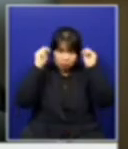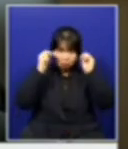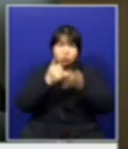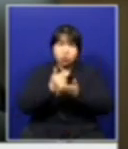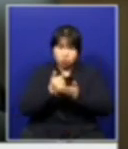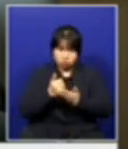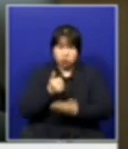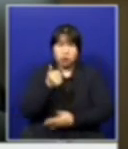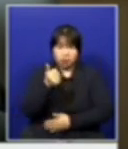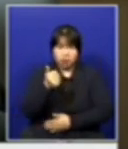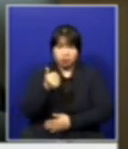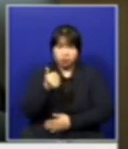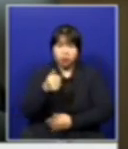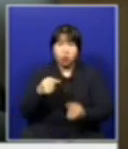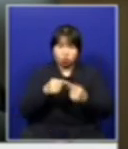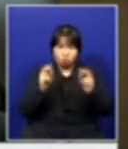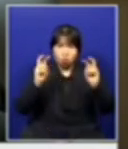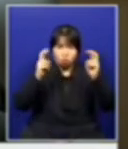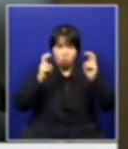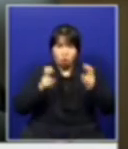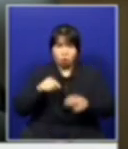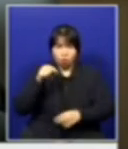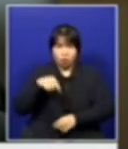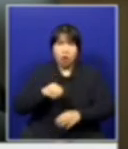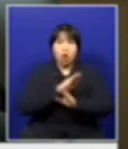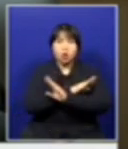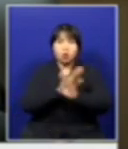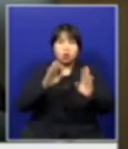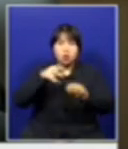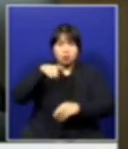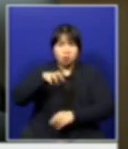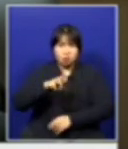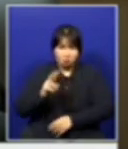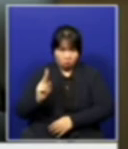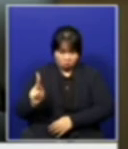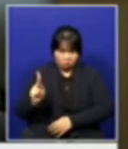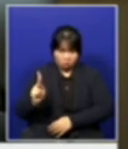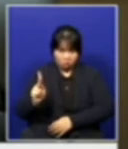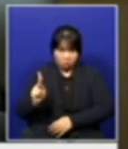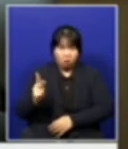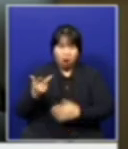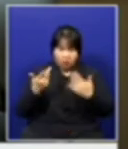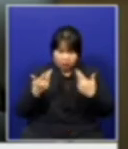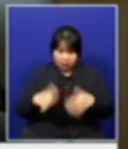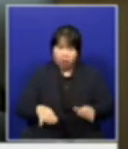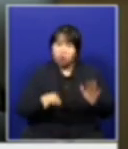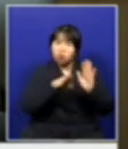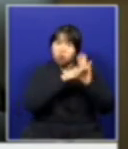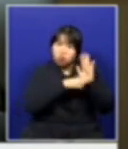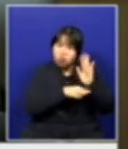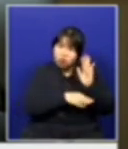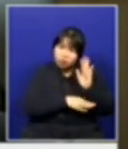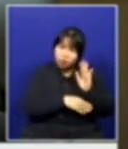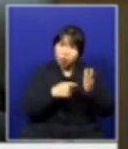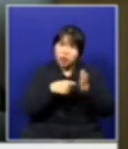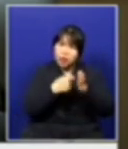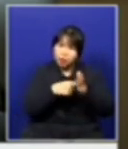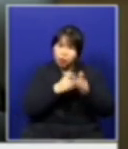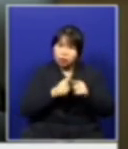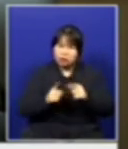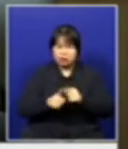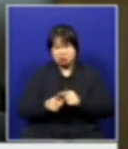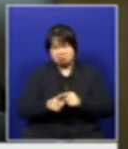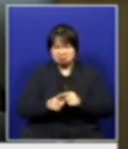ารณาในประเด็นเหล่านี้นะฮะยกเลิกพรก.แล้วก็กำหนดเงื่อนไขที่ดูแล้วมันหน่อมแนมนะฮะบ